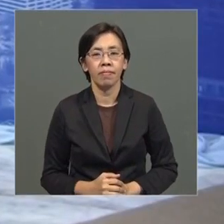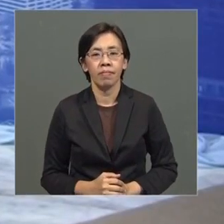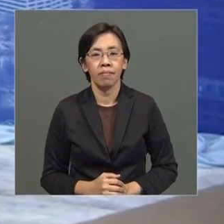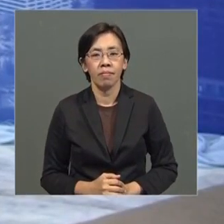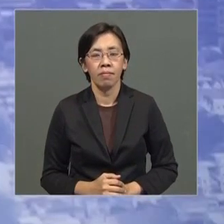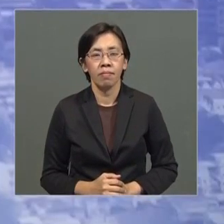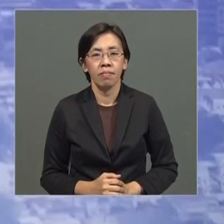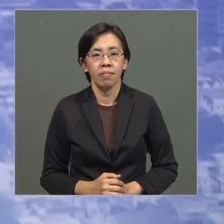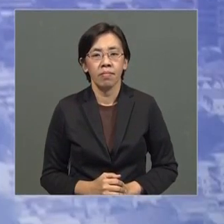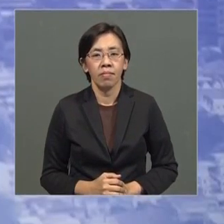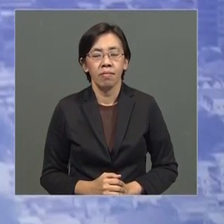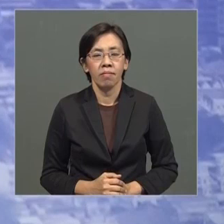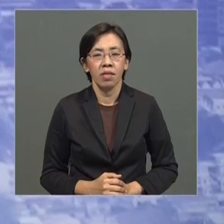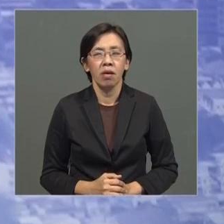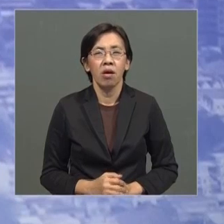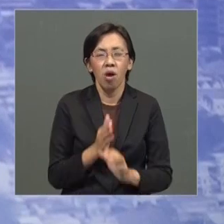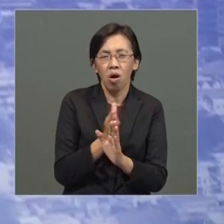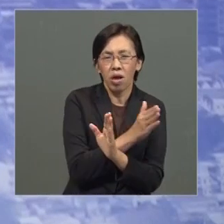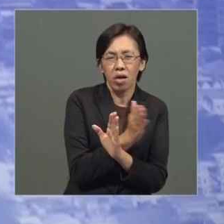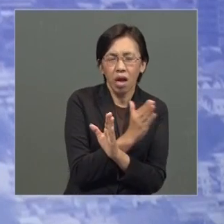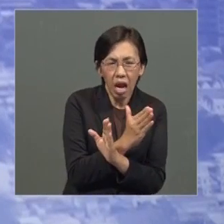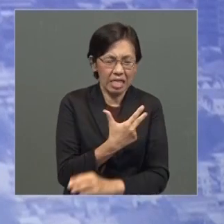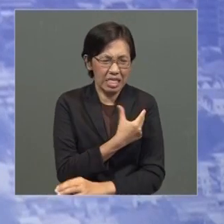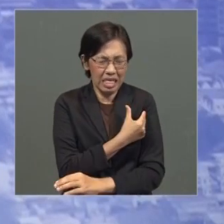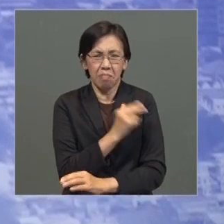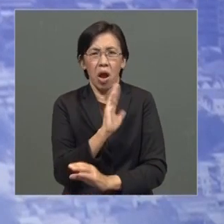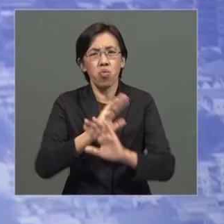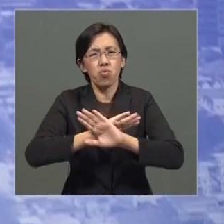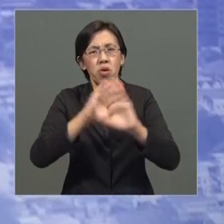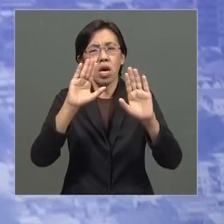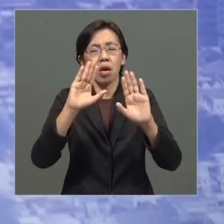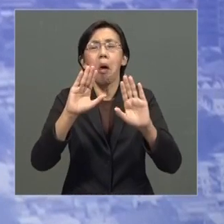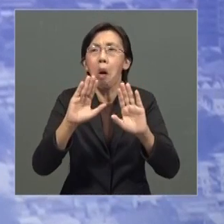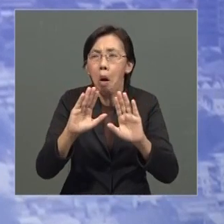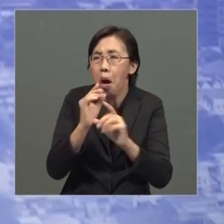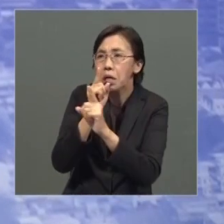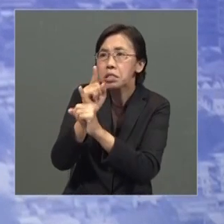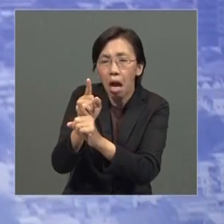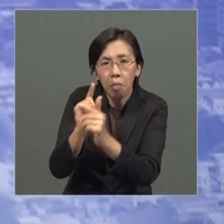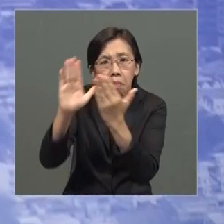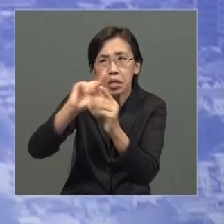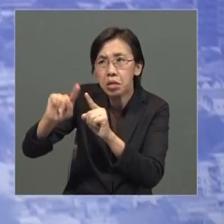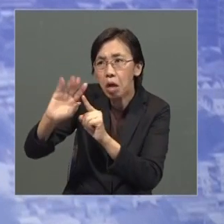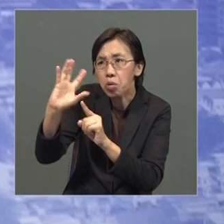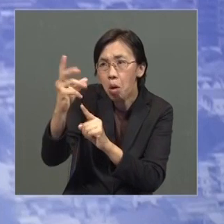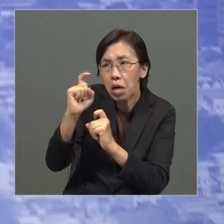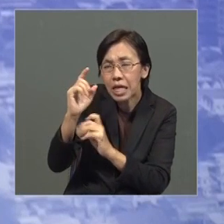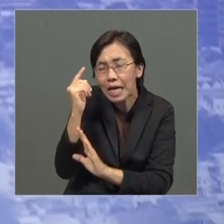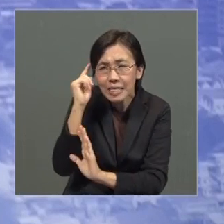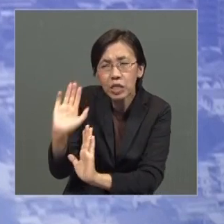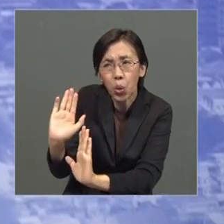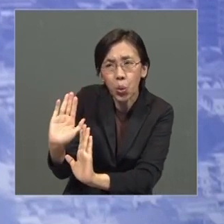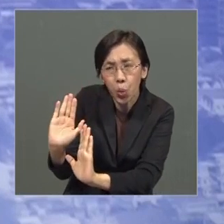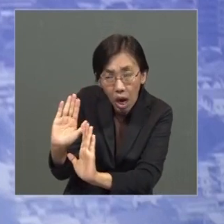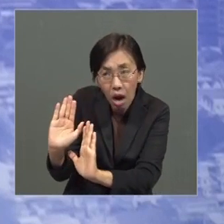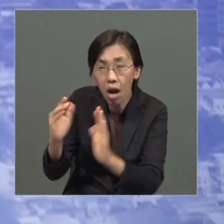มีการยกเลิกไปในช่วงสั้นๆนั้นก็เป็นไปตามสถานการณ์โลกและเป็นตามมาตรฐานค่ะเมื่อเราติดตามสถานการณ์โลก